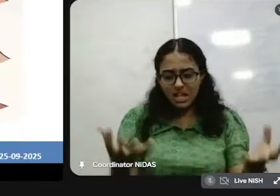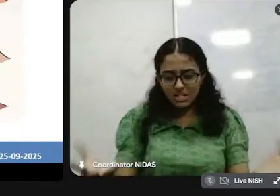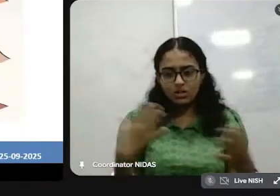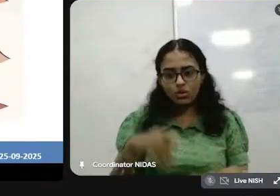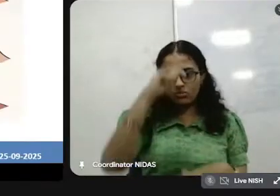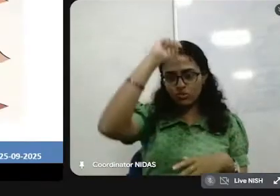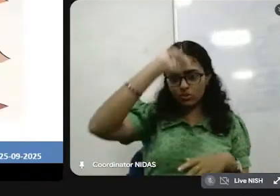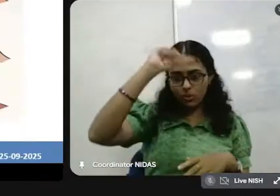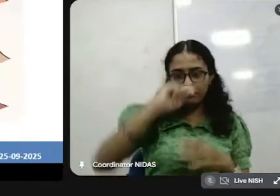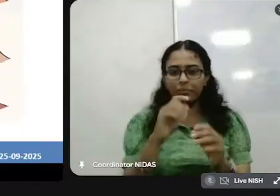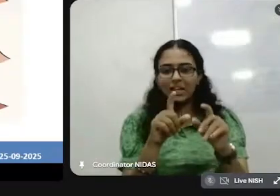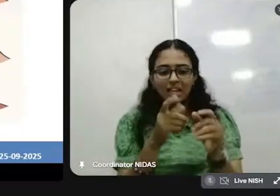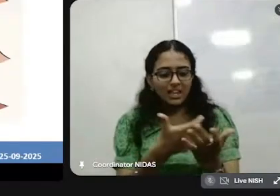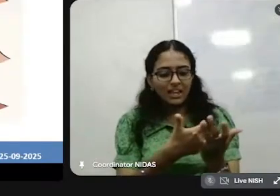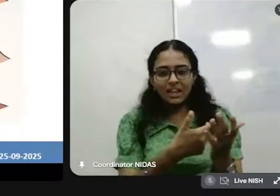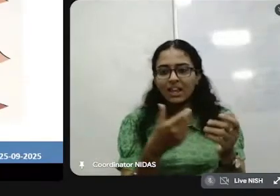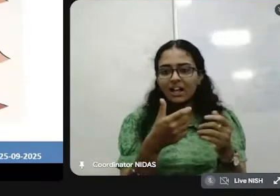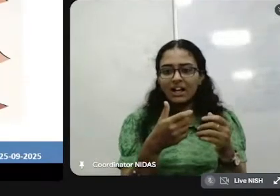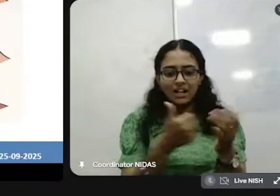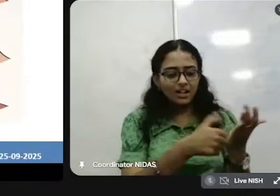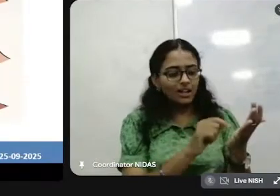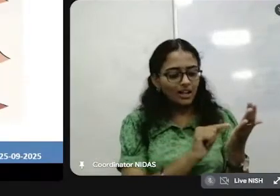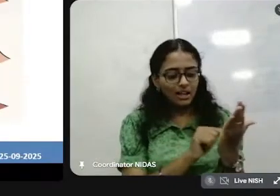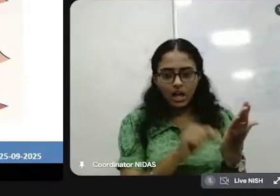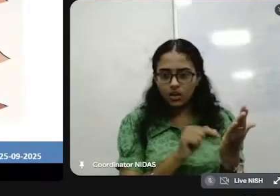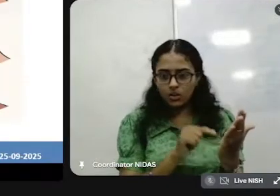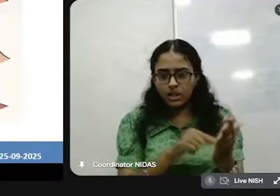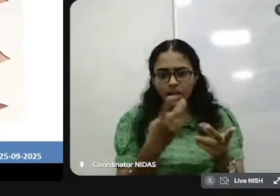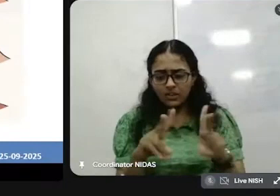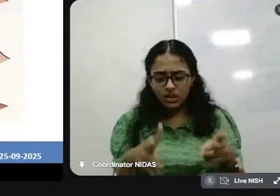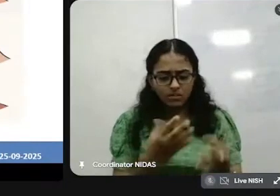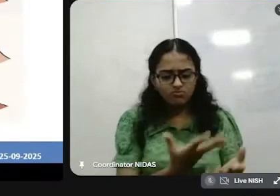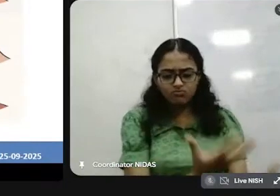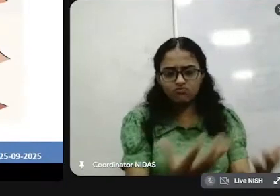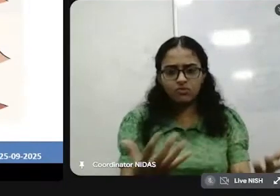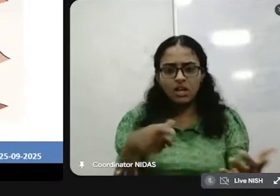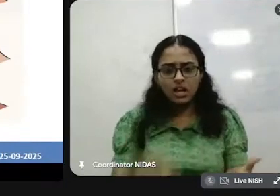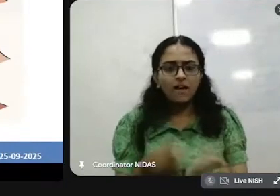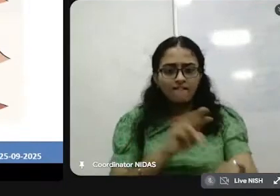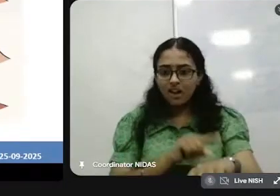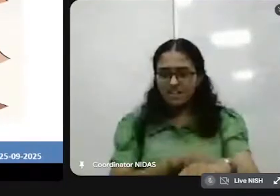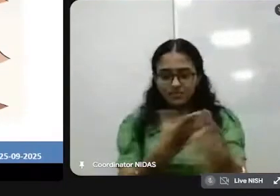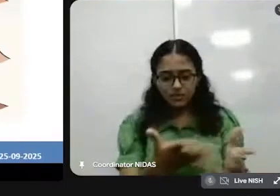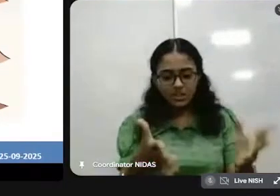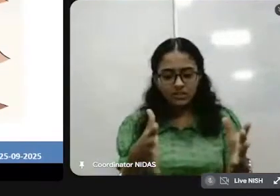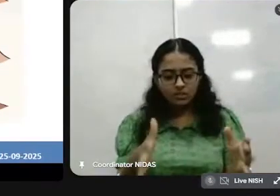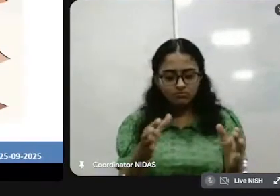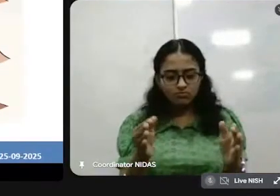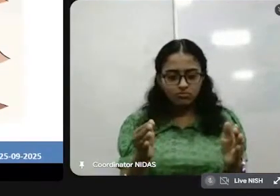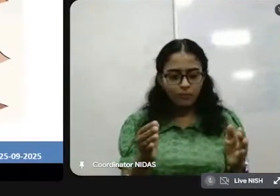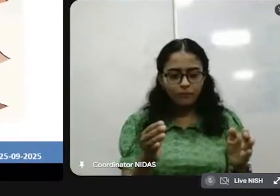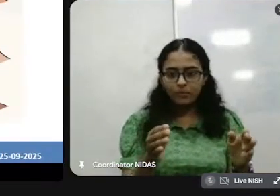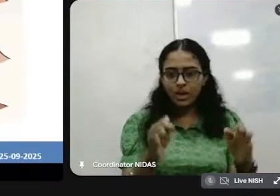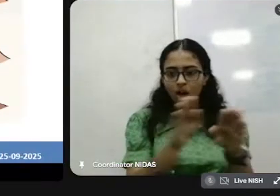വാച്ച്, കാൽക്കുലേറ്റർ, അങ്ങനത്തെ കുറച്ച് സാധനങ്ങൾ വെച്ചിട്ട് അവരെ കാണിച്ചിട്ട് നമുക്കത് ഹൈഡ് ചെയ്യാം. ഹൈഡ് ചെയ്തിട്ട് നമുക്ക് ചോദിക്കാം എന്തൊക്കെ